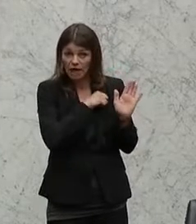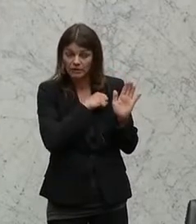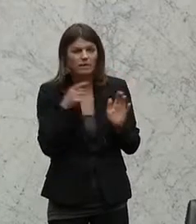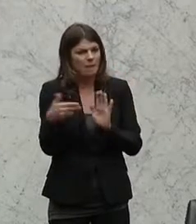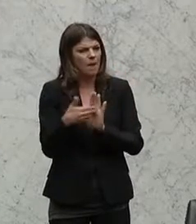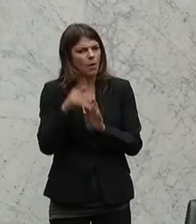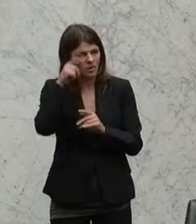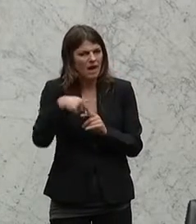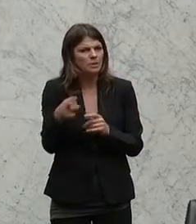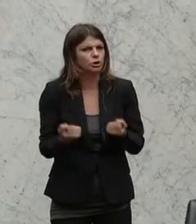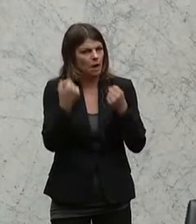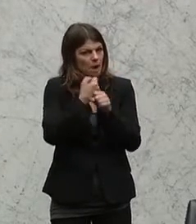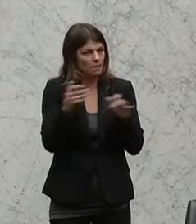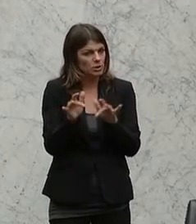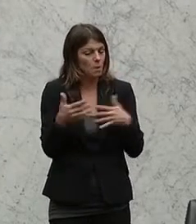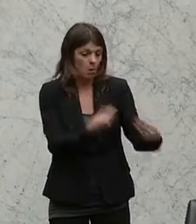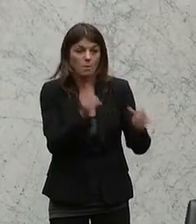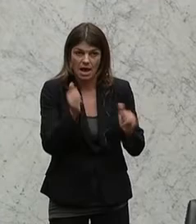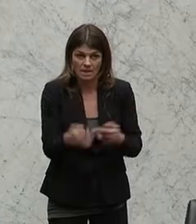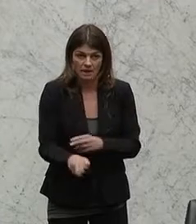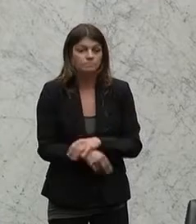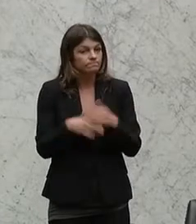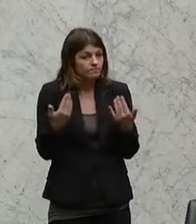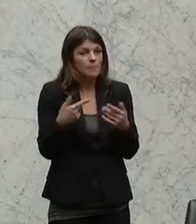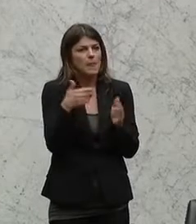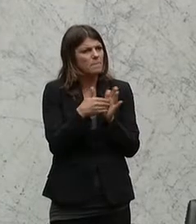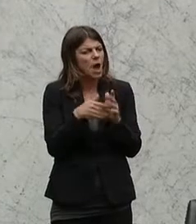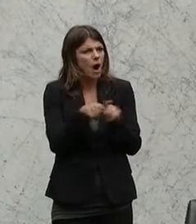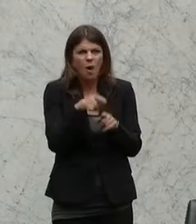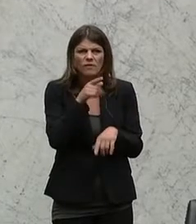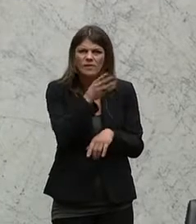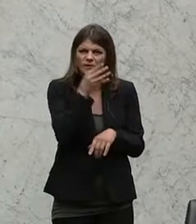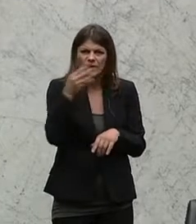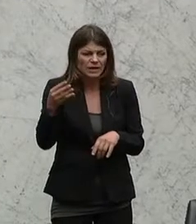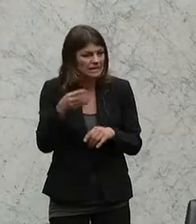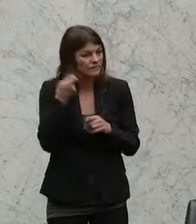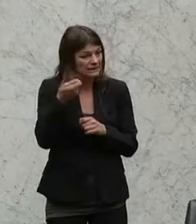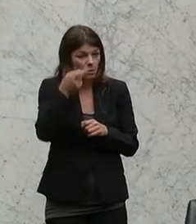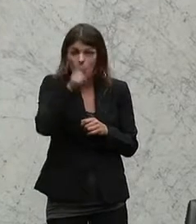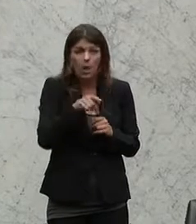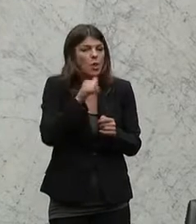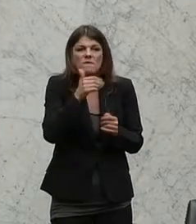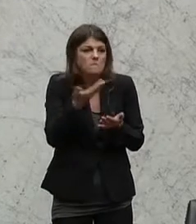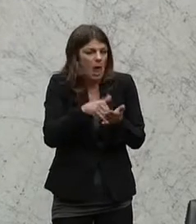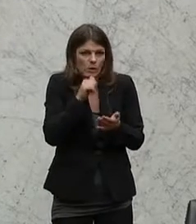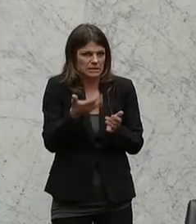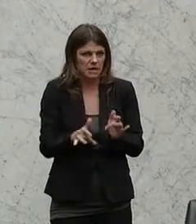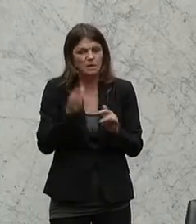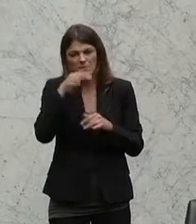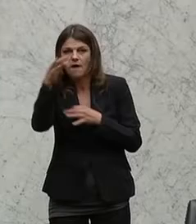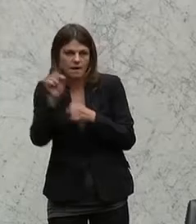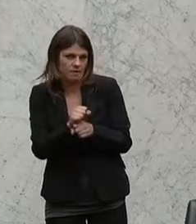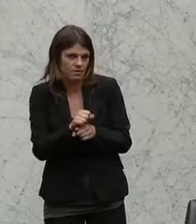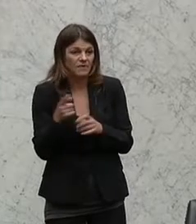die sie brauchen, um die Schwerarbeitspension in Anspruch nehmen zu können. Sie brauchen auch die 444 Versicherungsmonate nicht mehr. Und diese Maßnahme